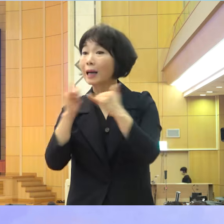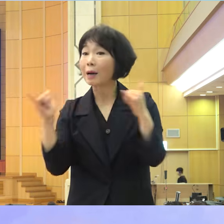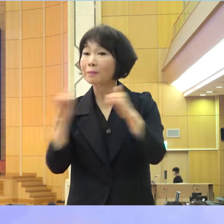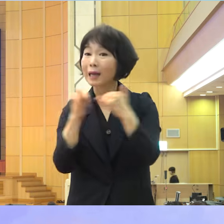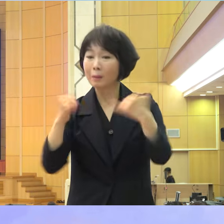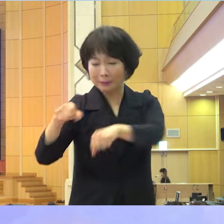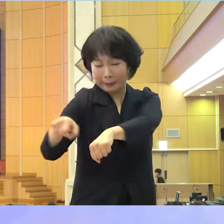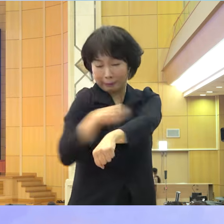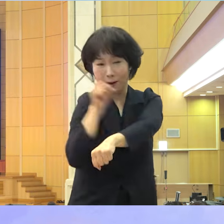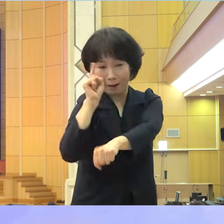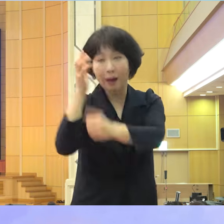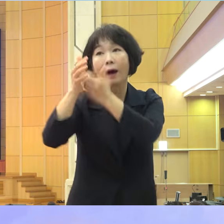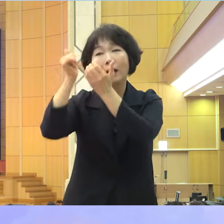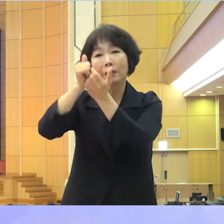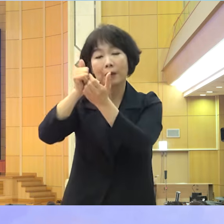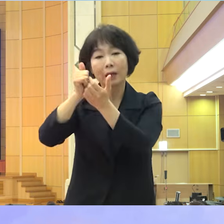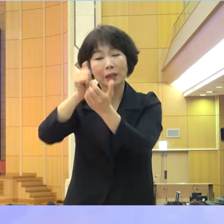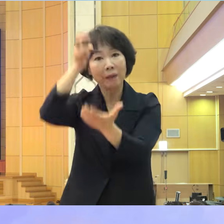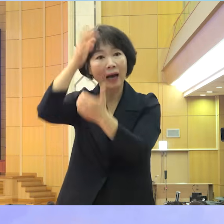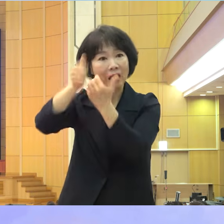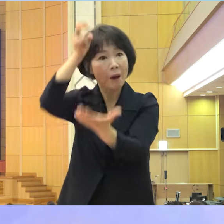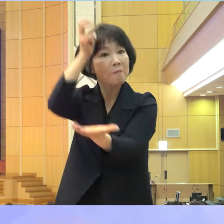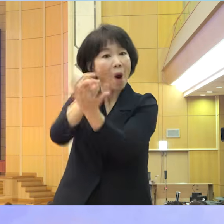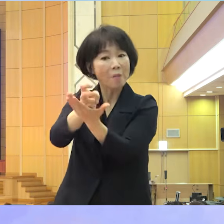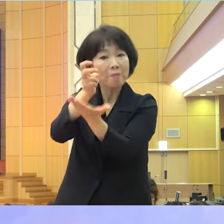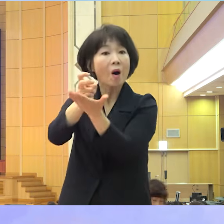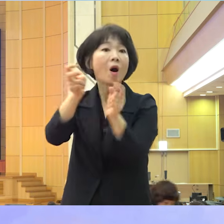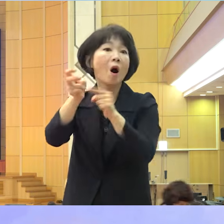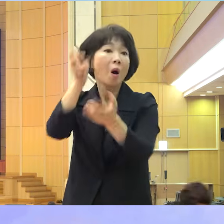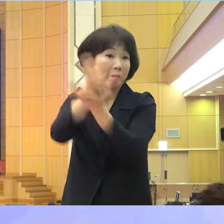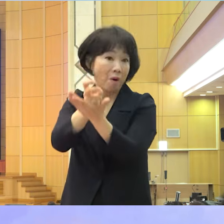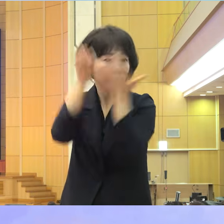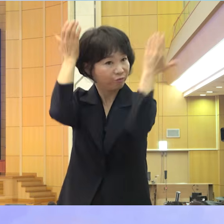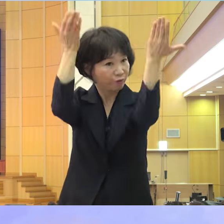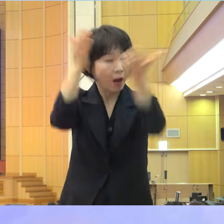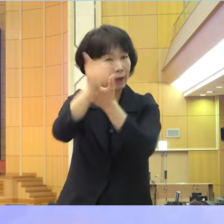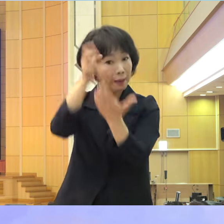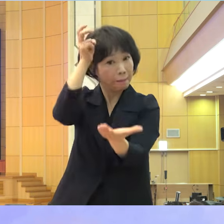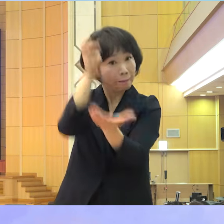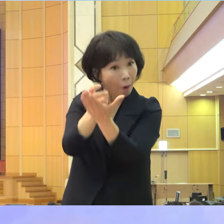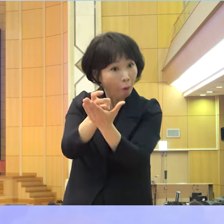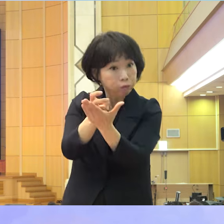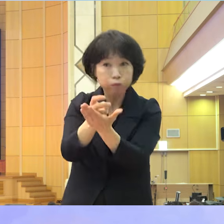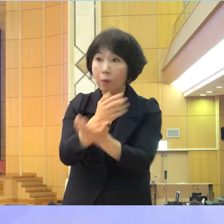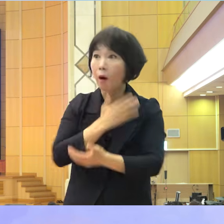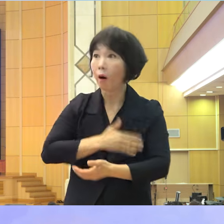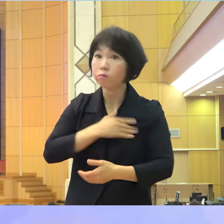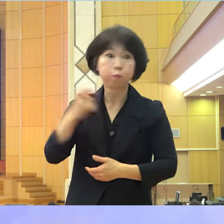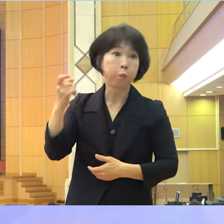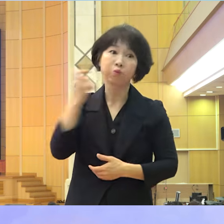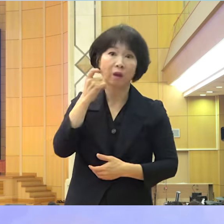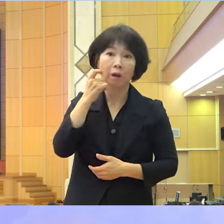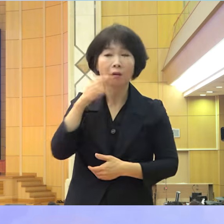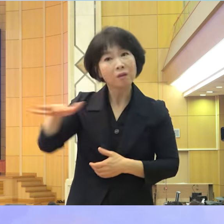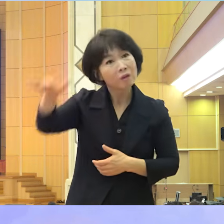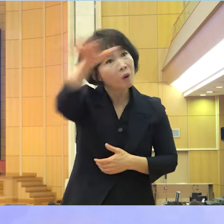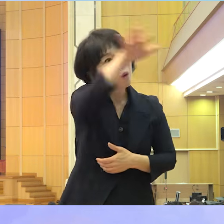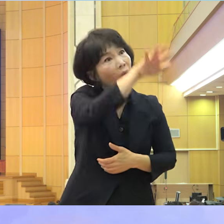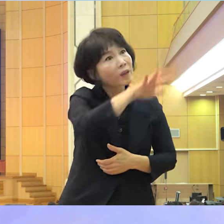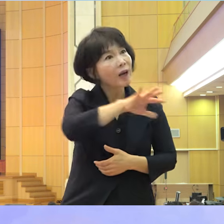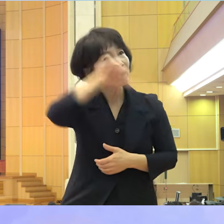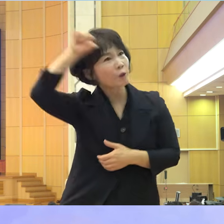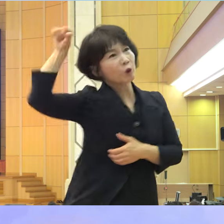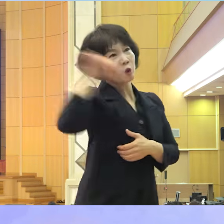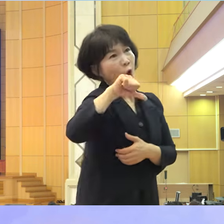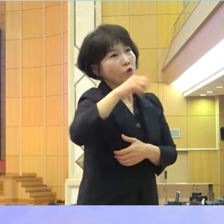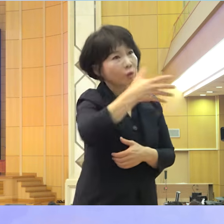만물 중에서도 하나님이 하나님의 법을 우리에게 주셨는데 율법을 알지 못하는 이 무리는